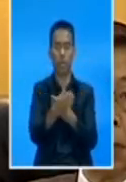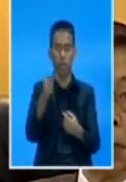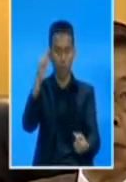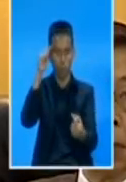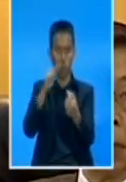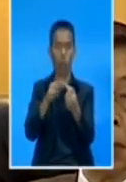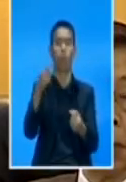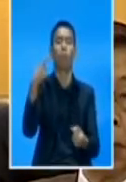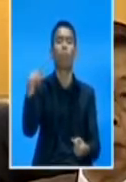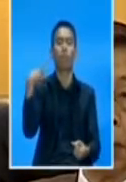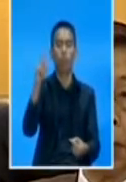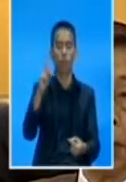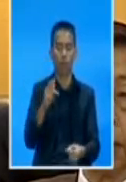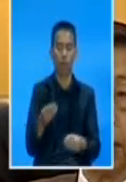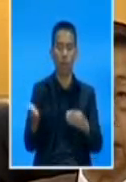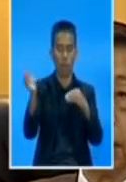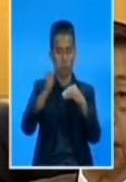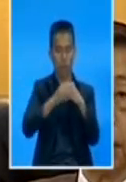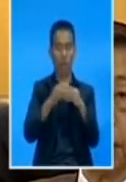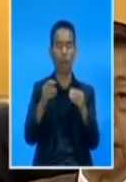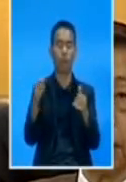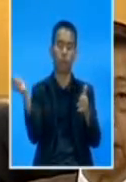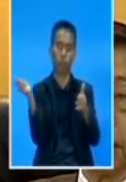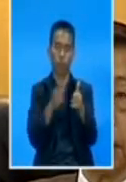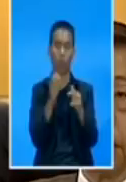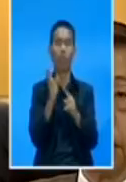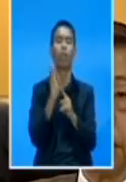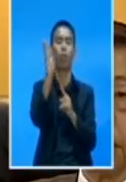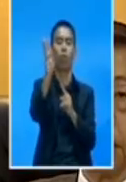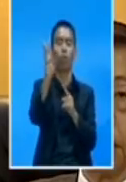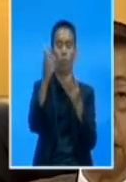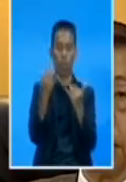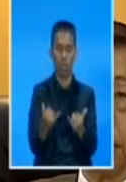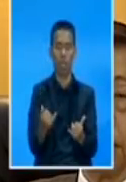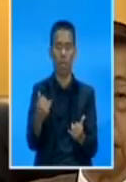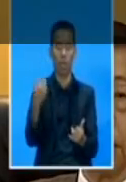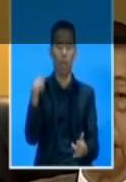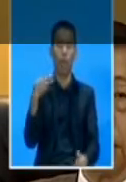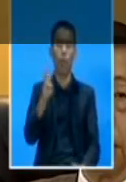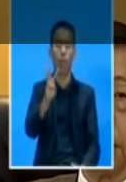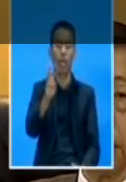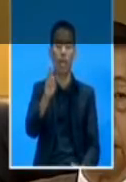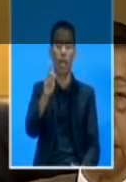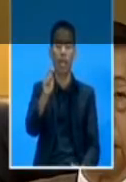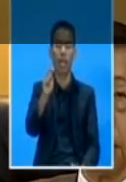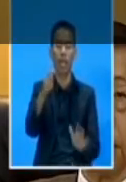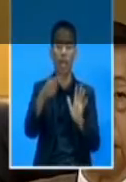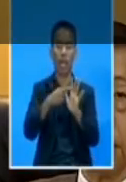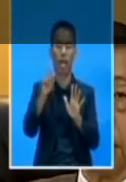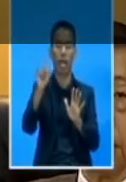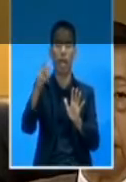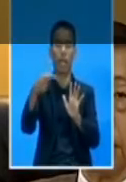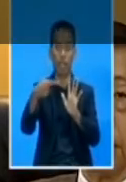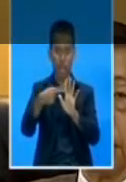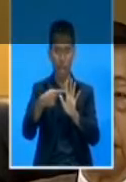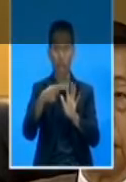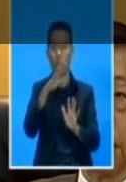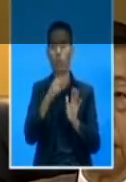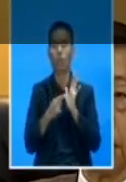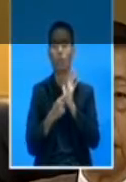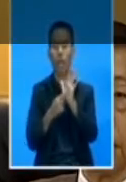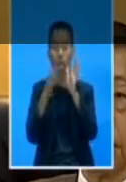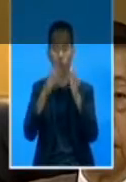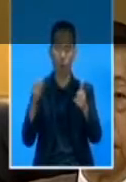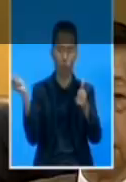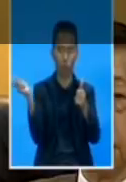ารณะจะใส่เป็นโทษที่6ปัจจุบันมันมีอยู่ในวิทยาแต่ไปเขียนกั๊กไว้อีกว่าเมื่อผู้ถูกลงโทษ